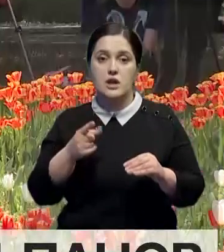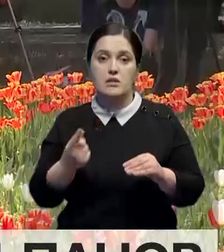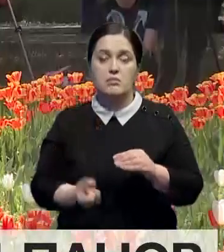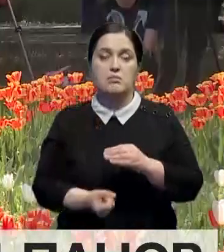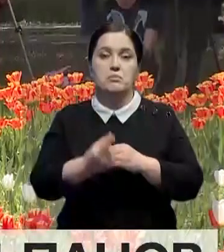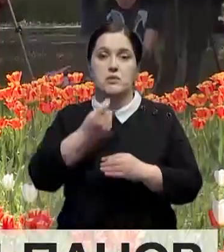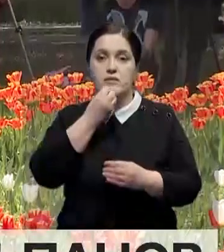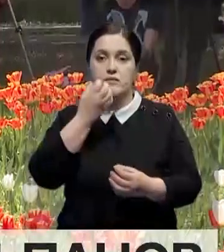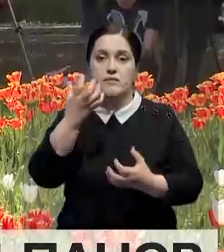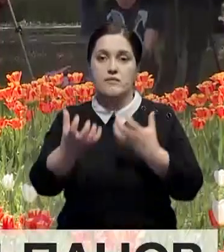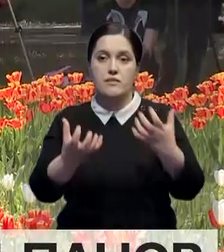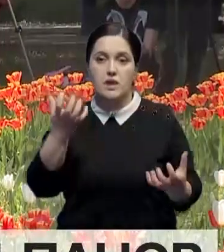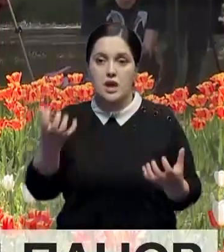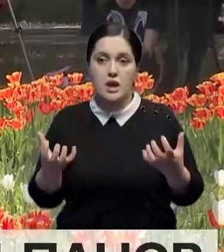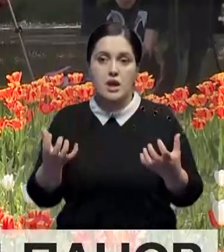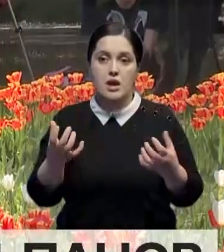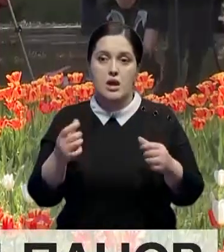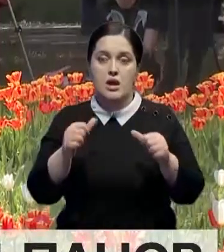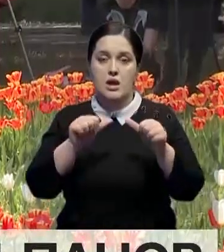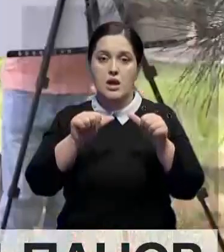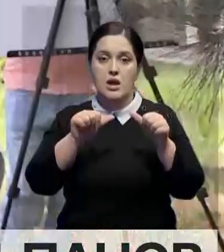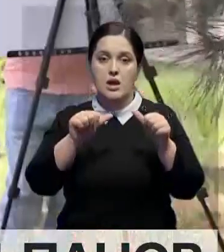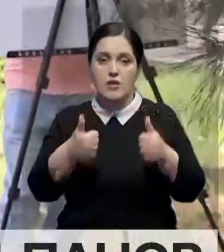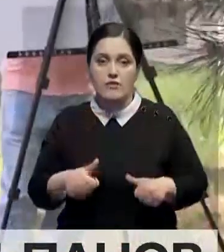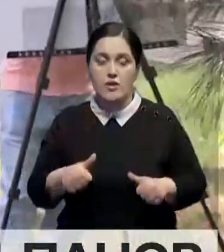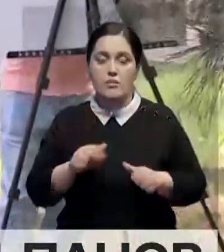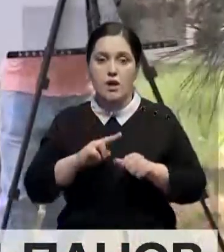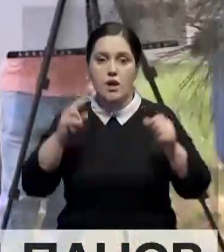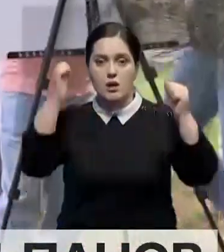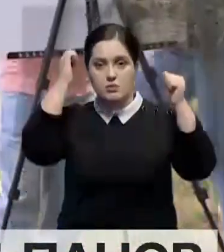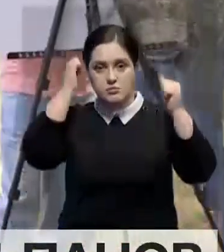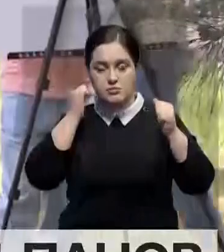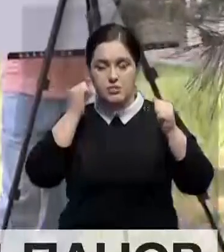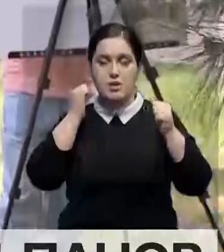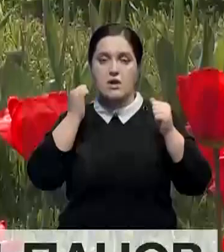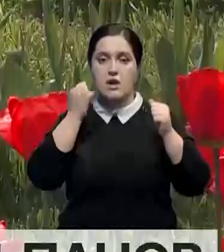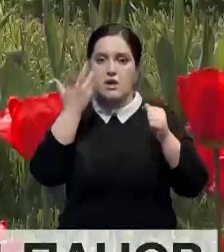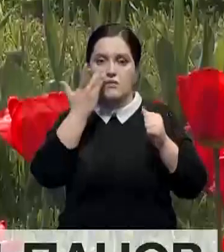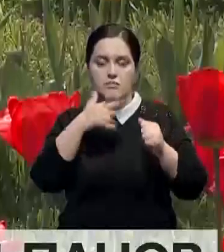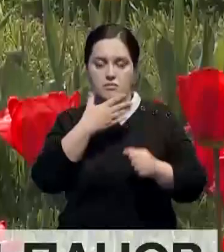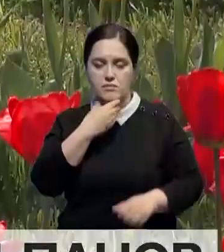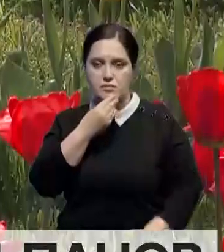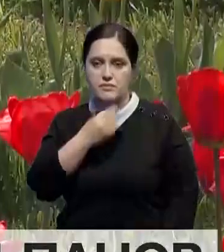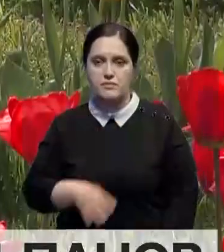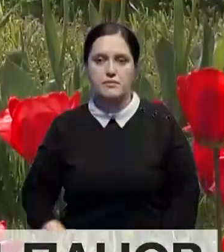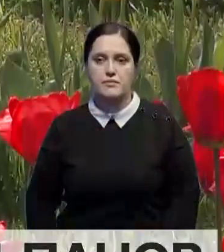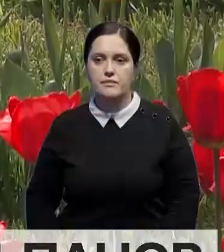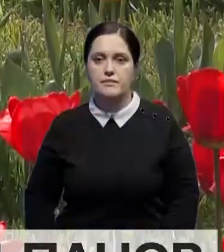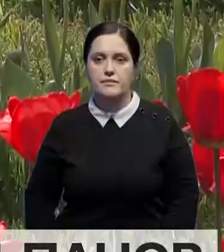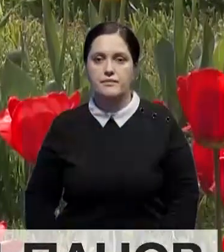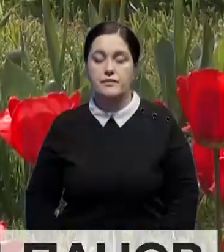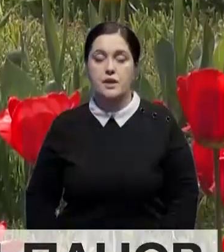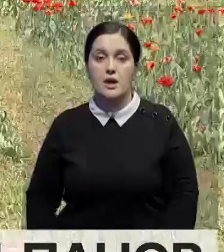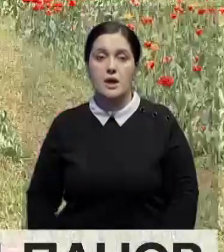этот необыкновенный цветок. По своей форме он напоминает головной убор, а с его окрасом не сравнится ни одна палитра художников. И вот на